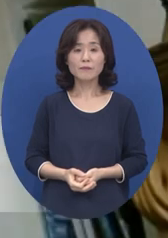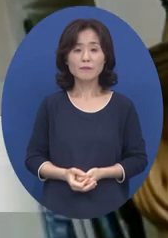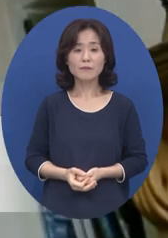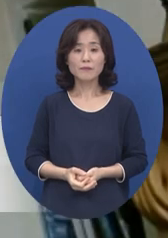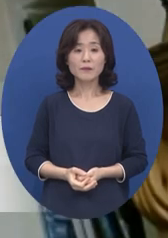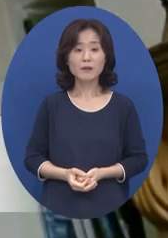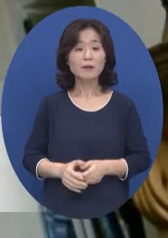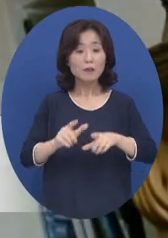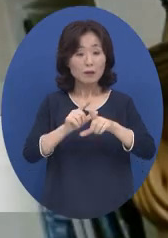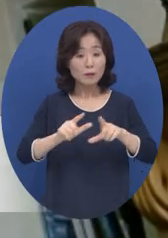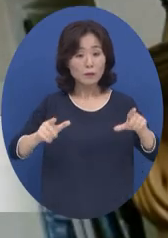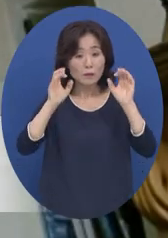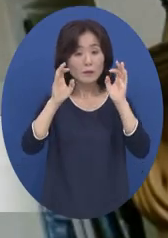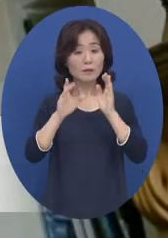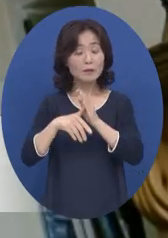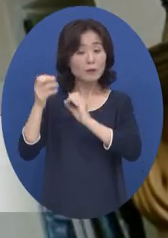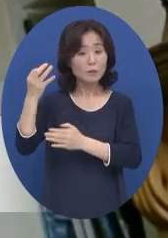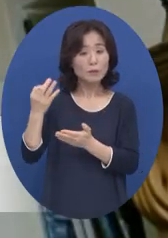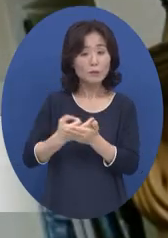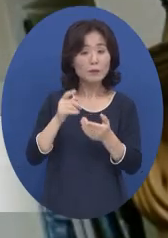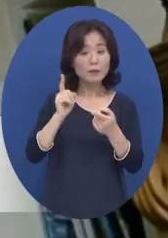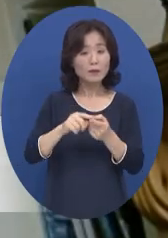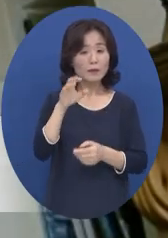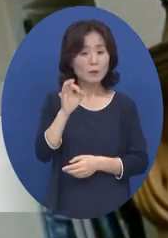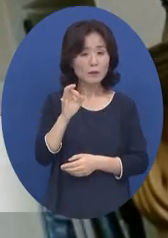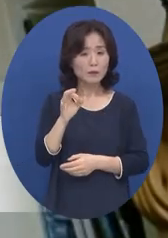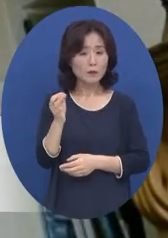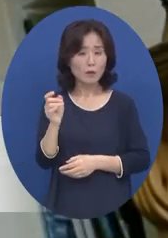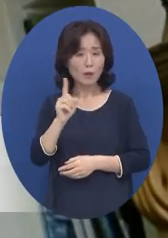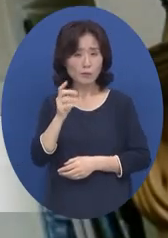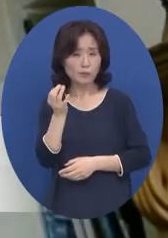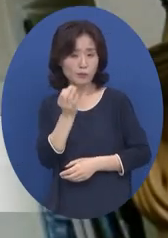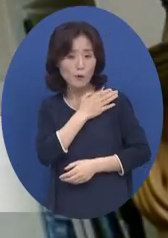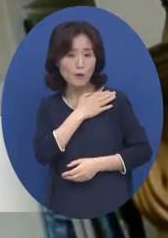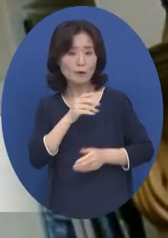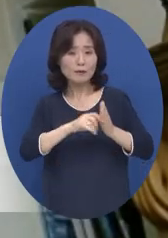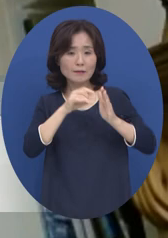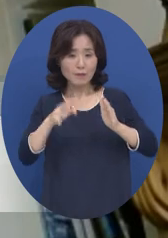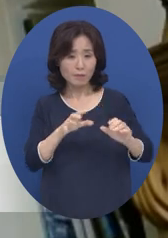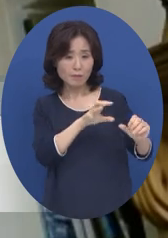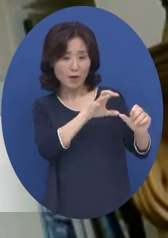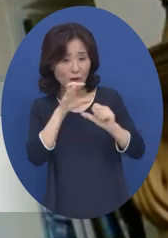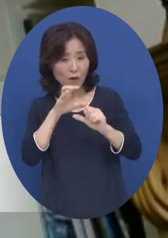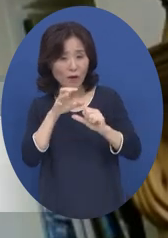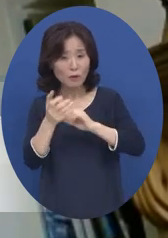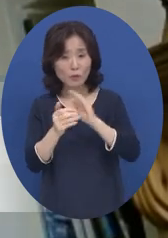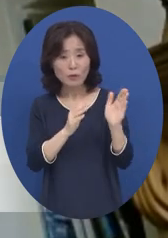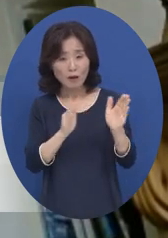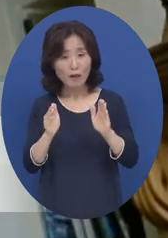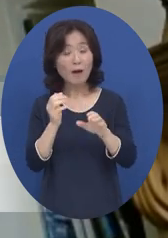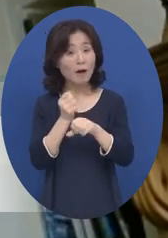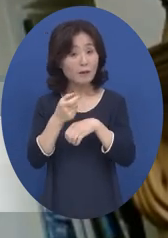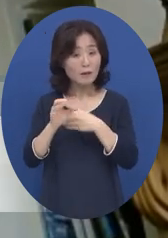쥬 note i see i've 잘